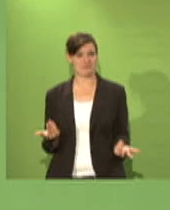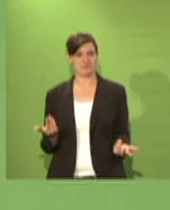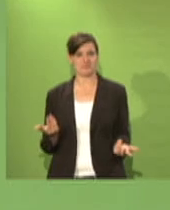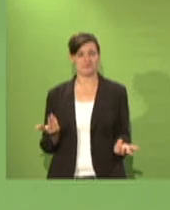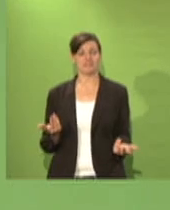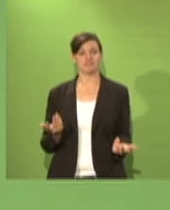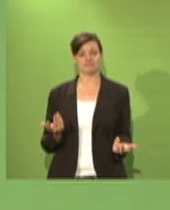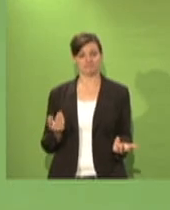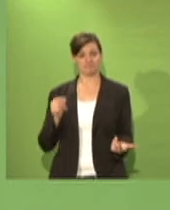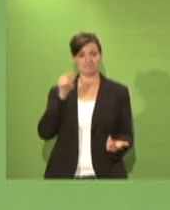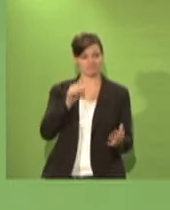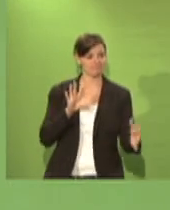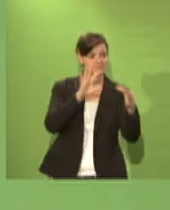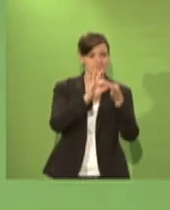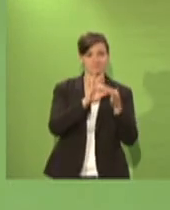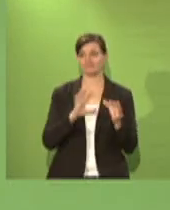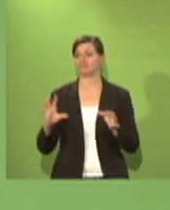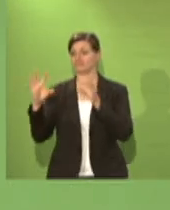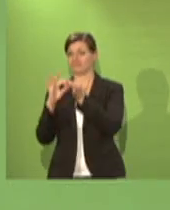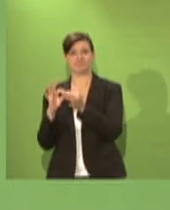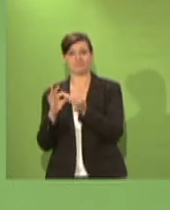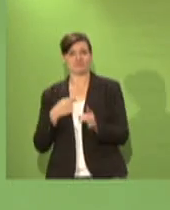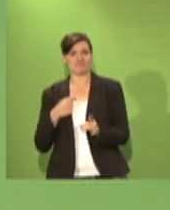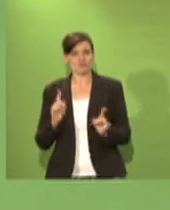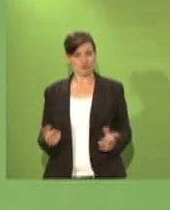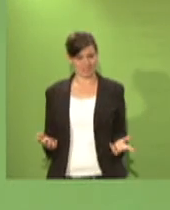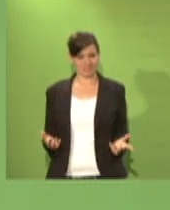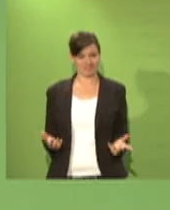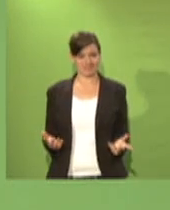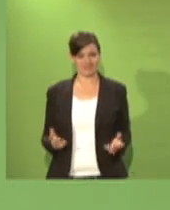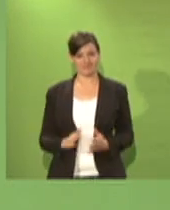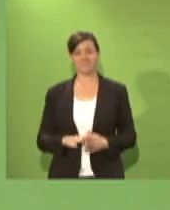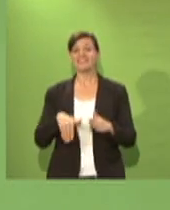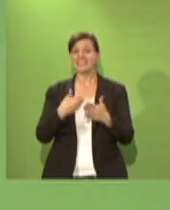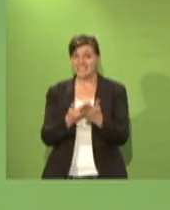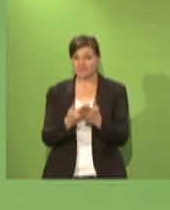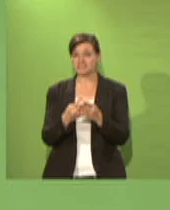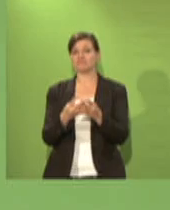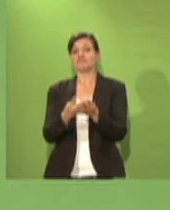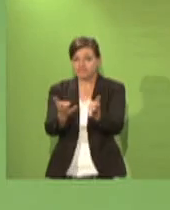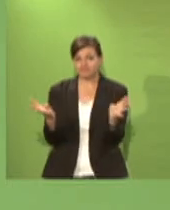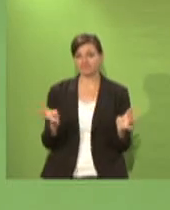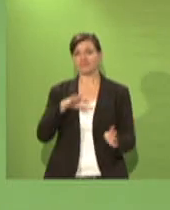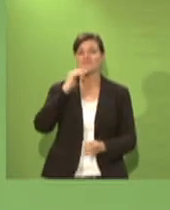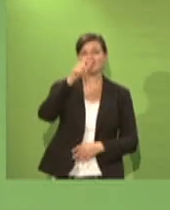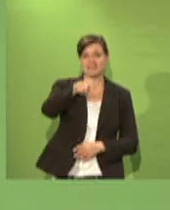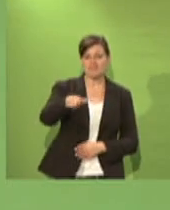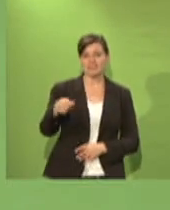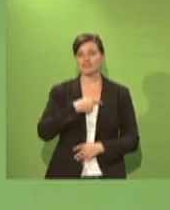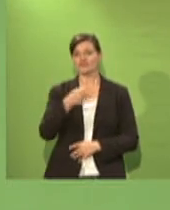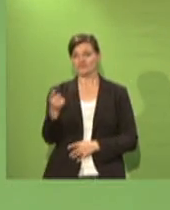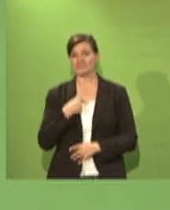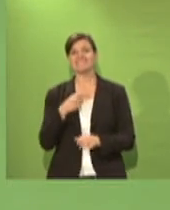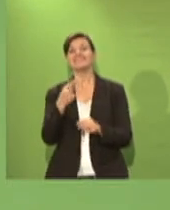dieser Geschlechtskategorien sich zuordnen zu müssen, sondern wir sagen, es gibt eben auch ganz viele Menschen, die sich nicht